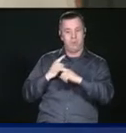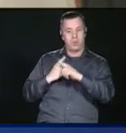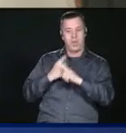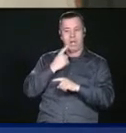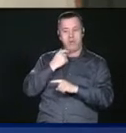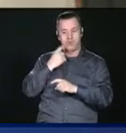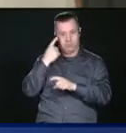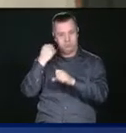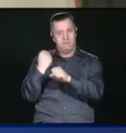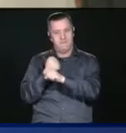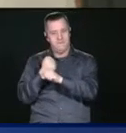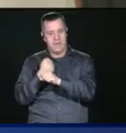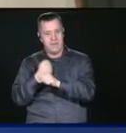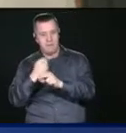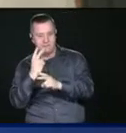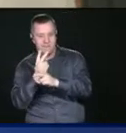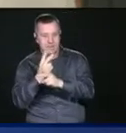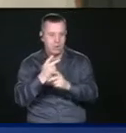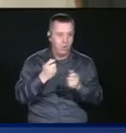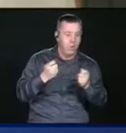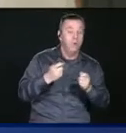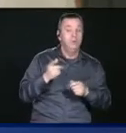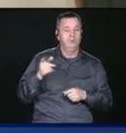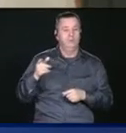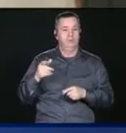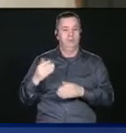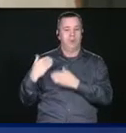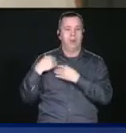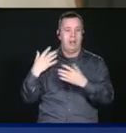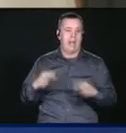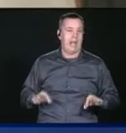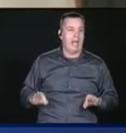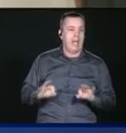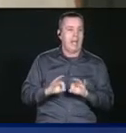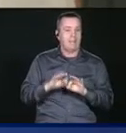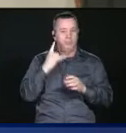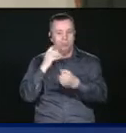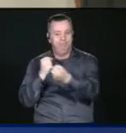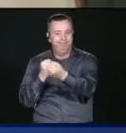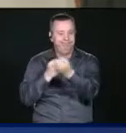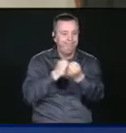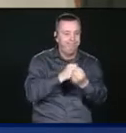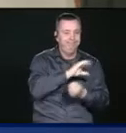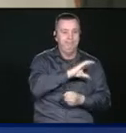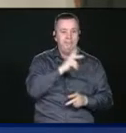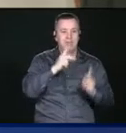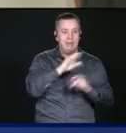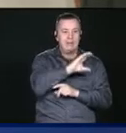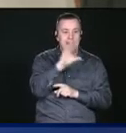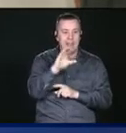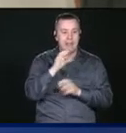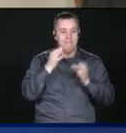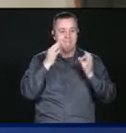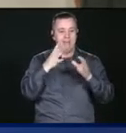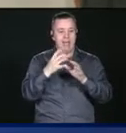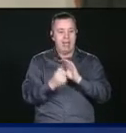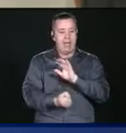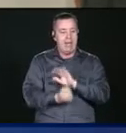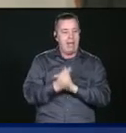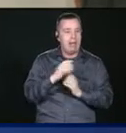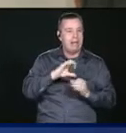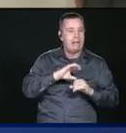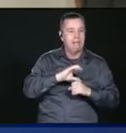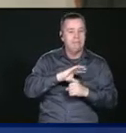ça. Ils ont joué un rôle clé pour soutenir les Canadiens durant cette crise, en aidant les individus et les